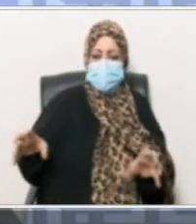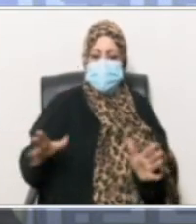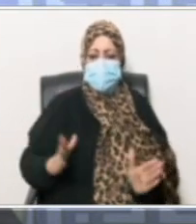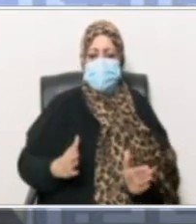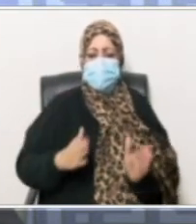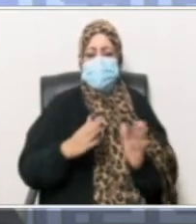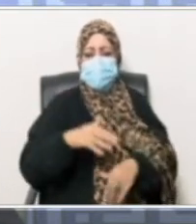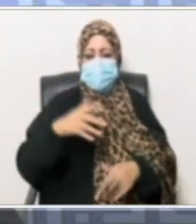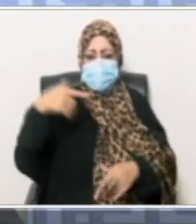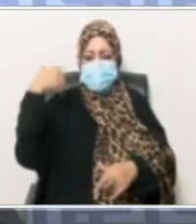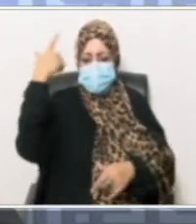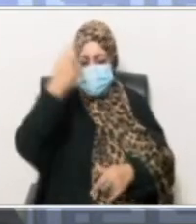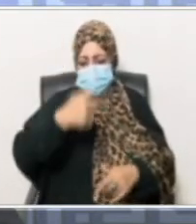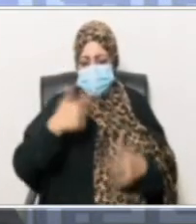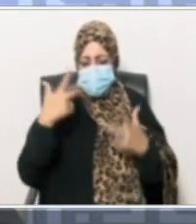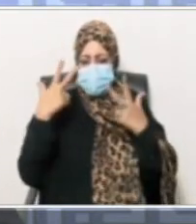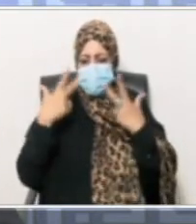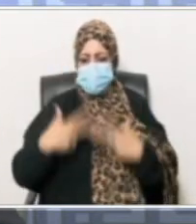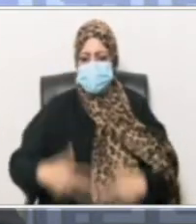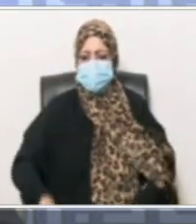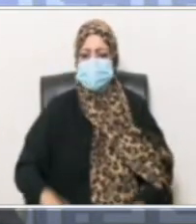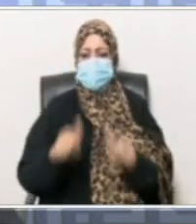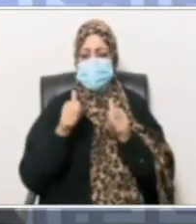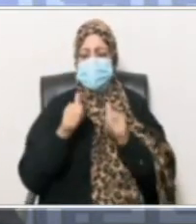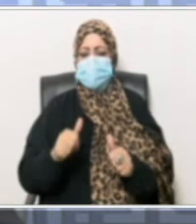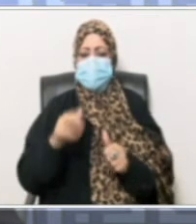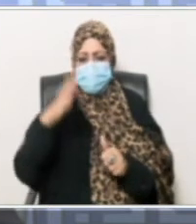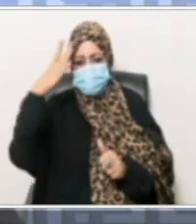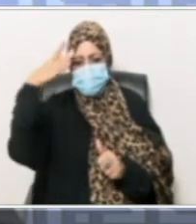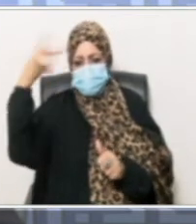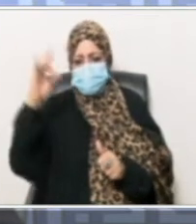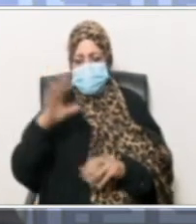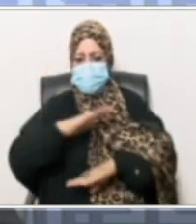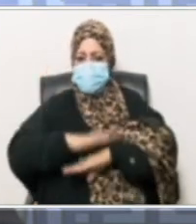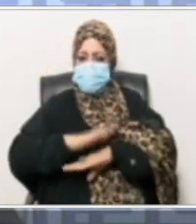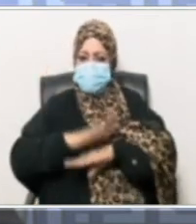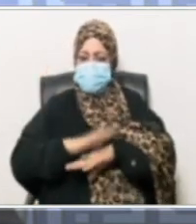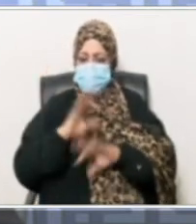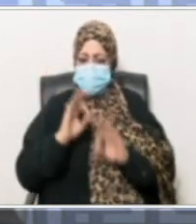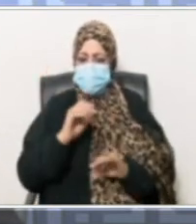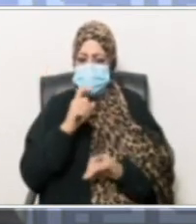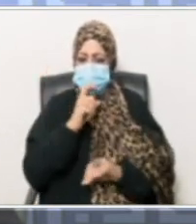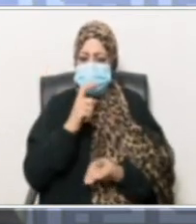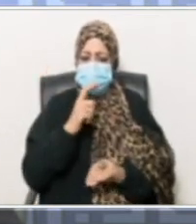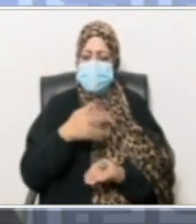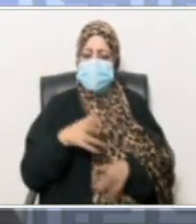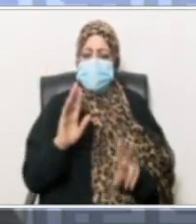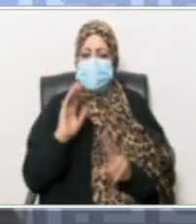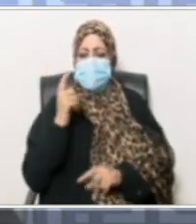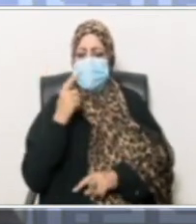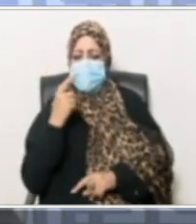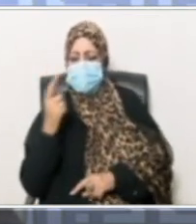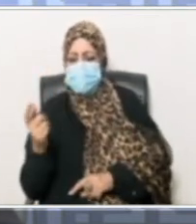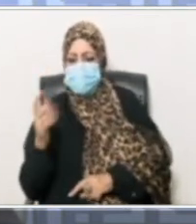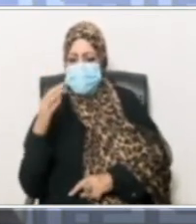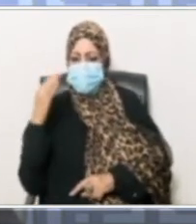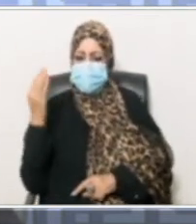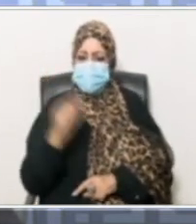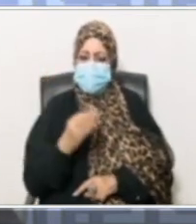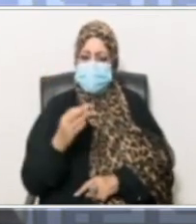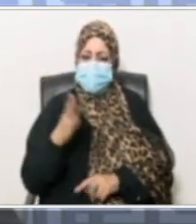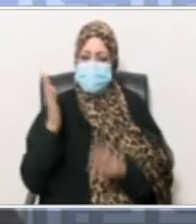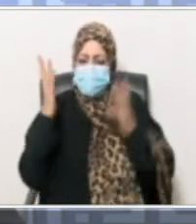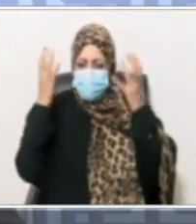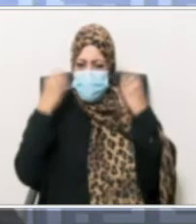للناس، ولم تنح ولم تلطم وجها ولم تشق جيبا في تلك